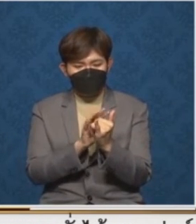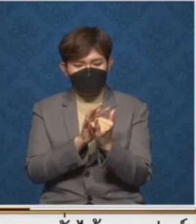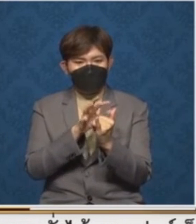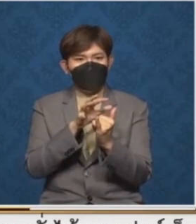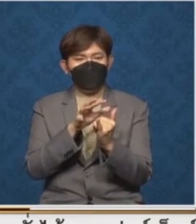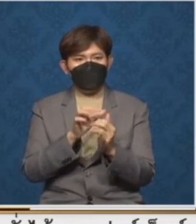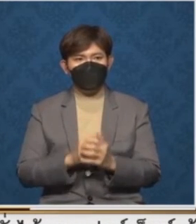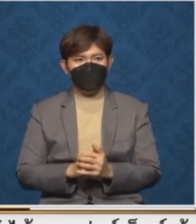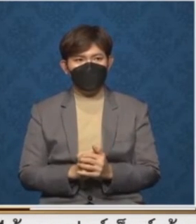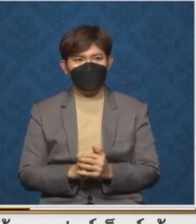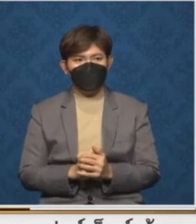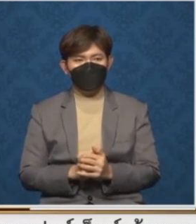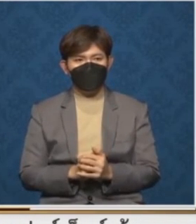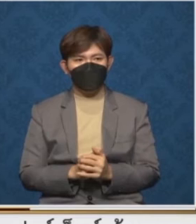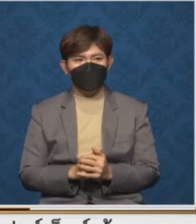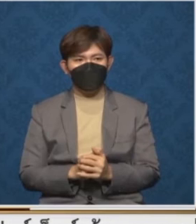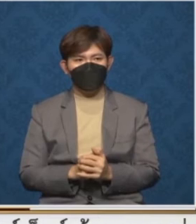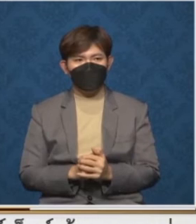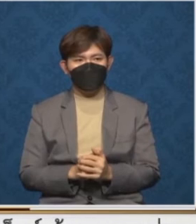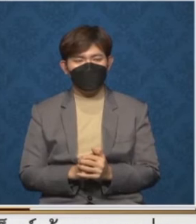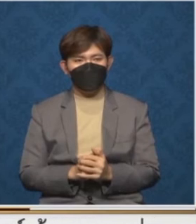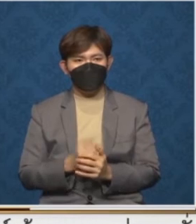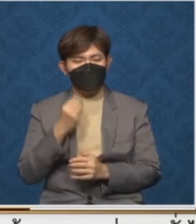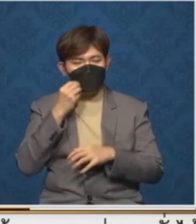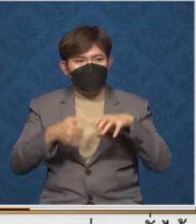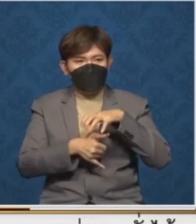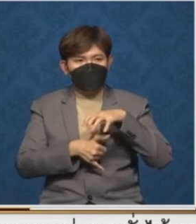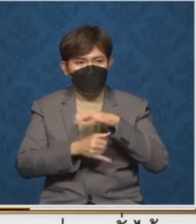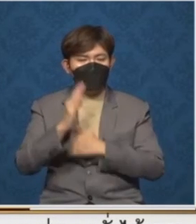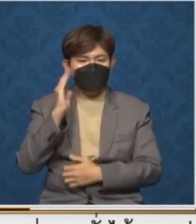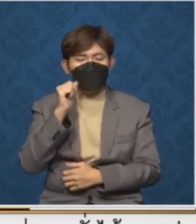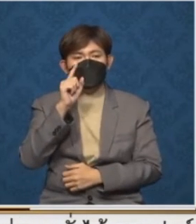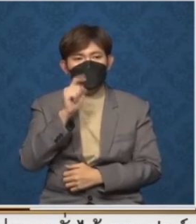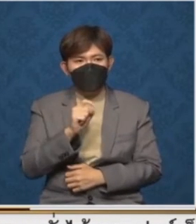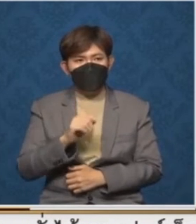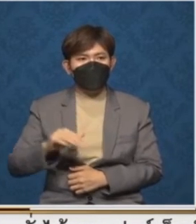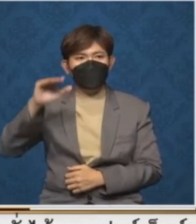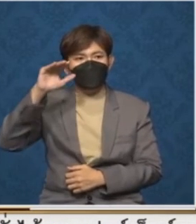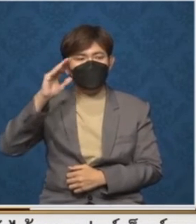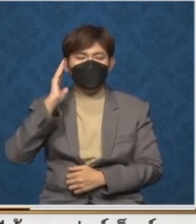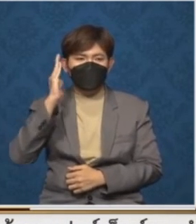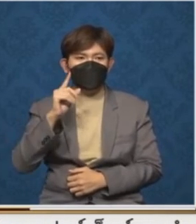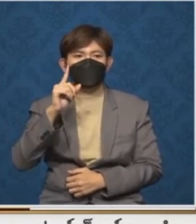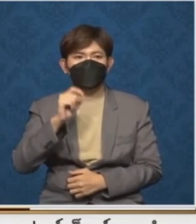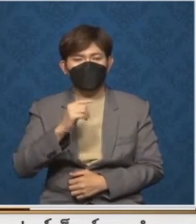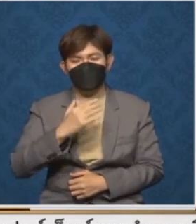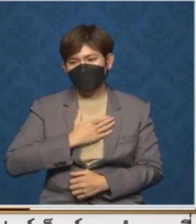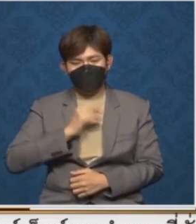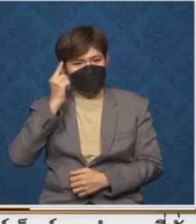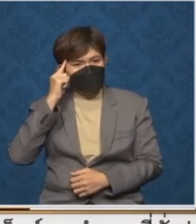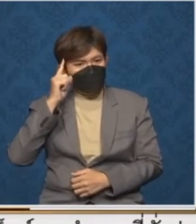ถ้าเหตการณนี้เดต่อไปนะ SME 80,000ายเจ้งครั แผนต่ไปครับ